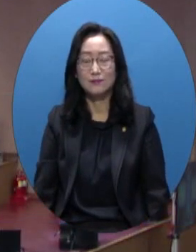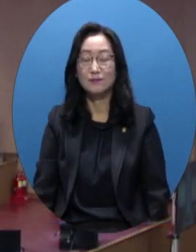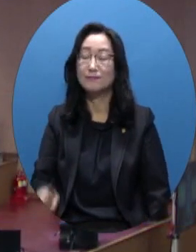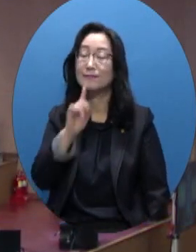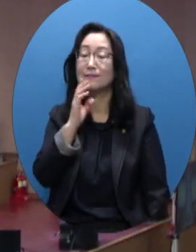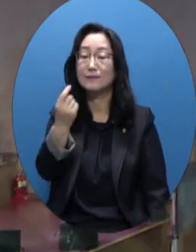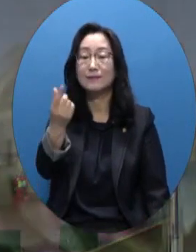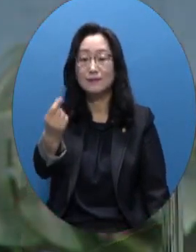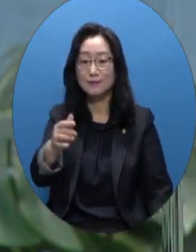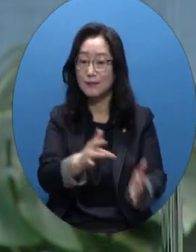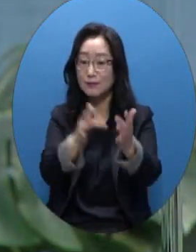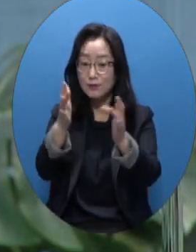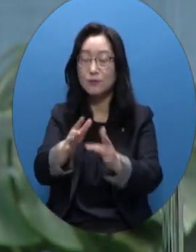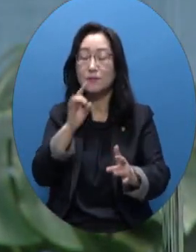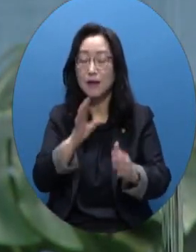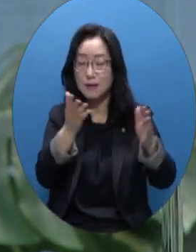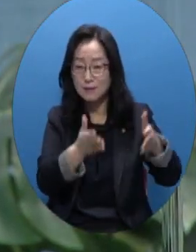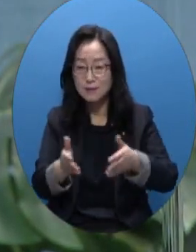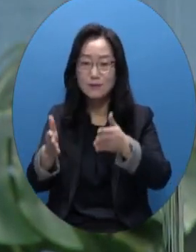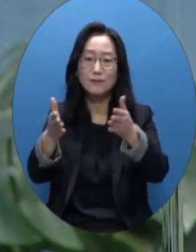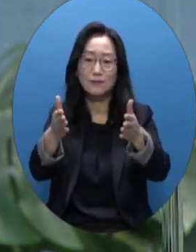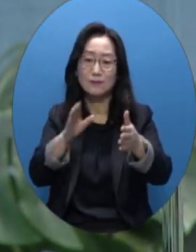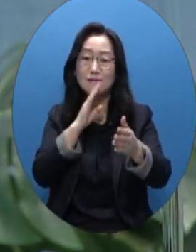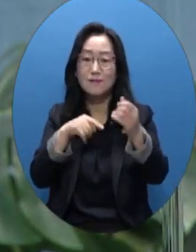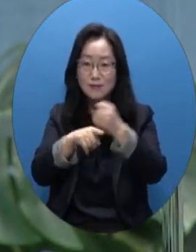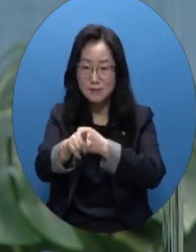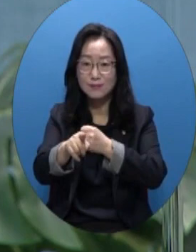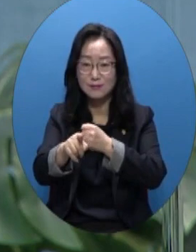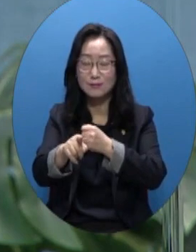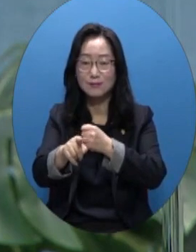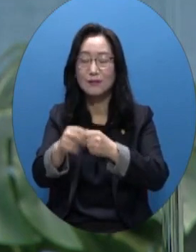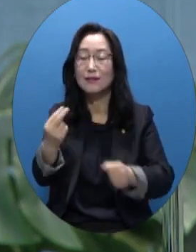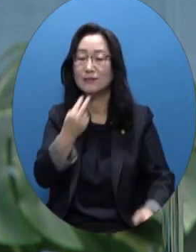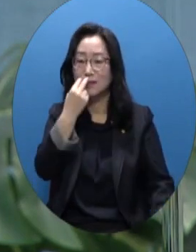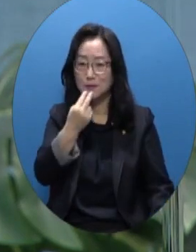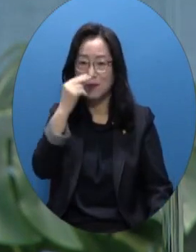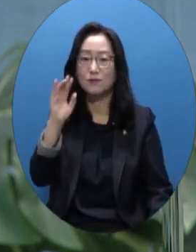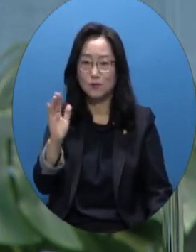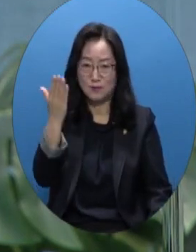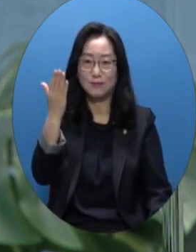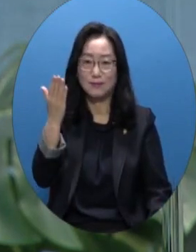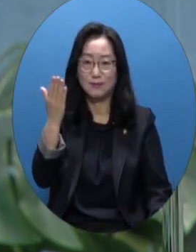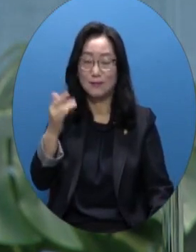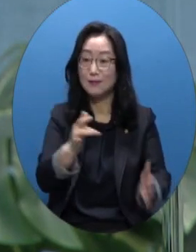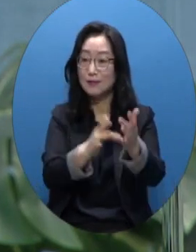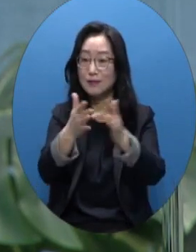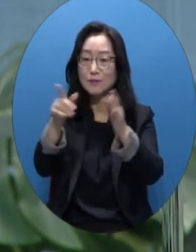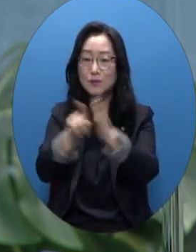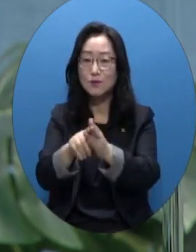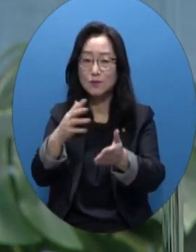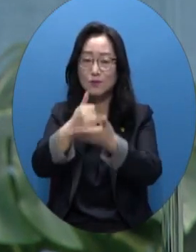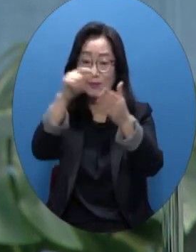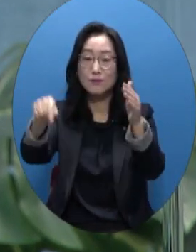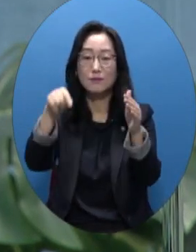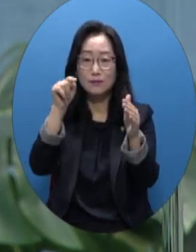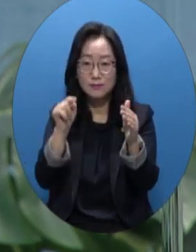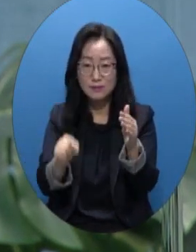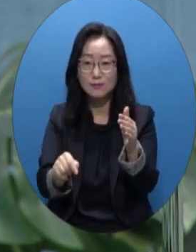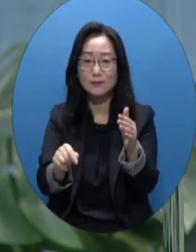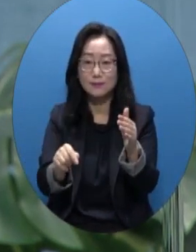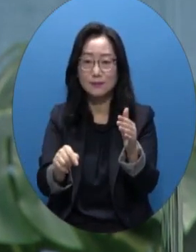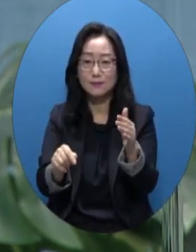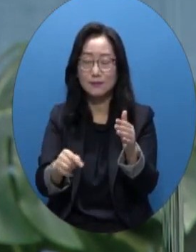그렇습니다 예수님만이 우리 길 되시고 진리가 되시고 생명이 되십니다 예수 믿고 우리 쥐 말해서